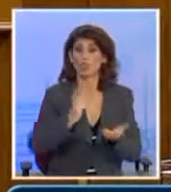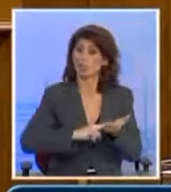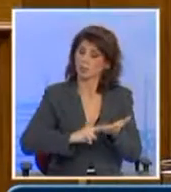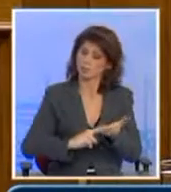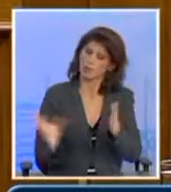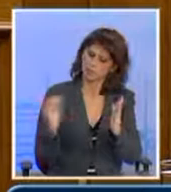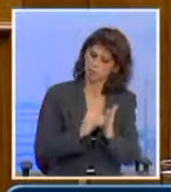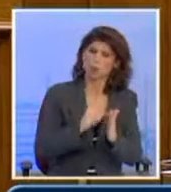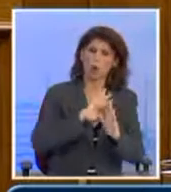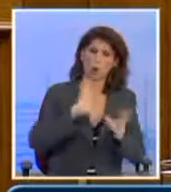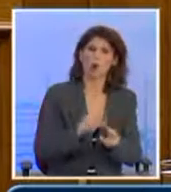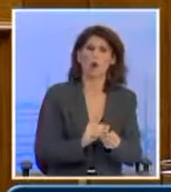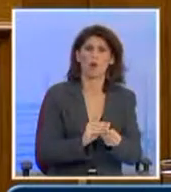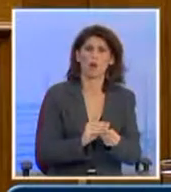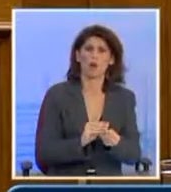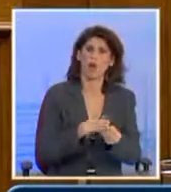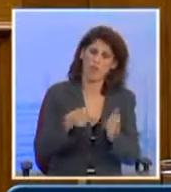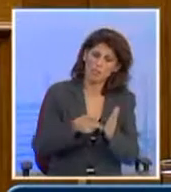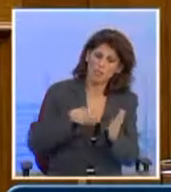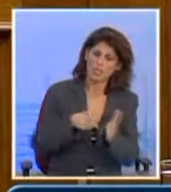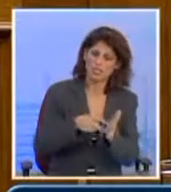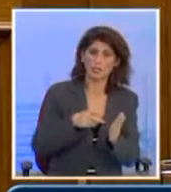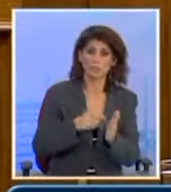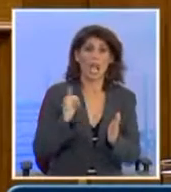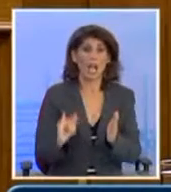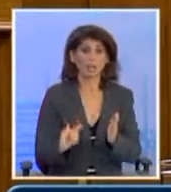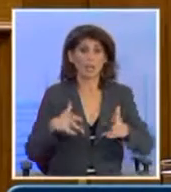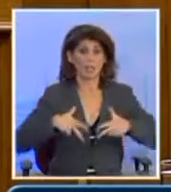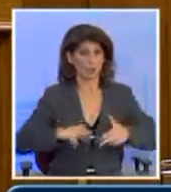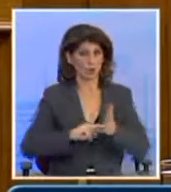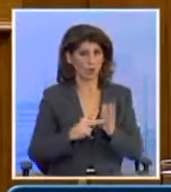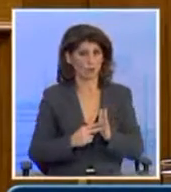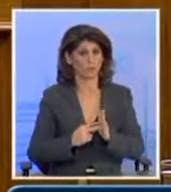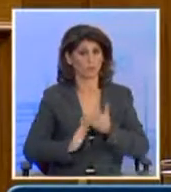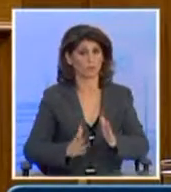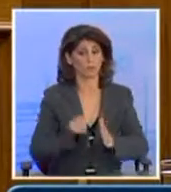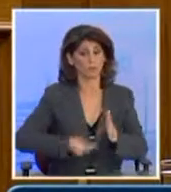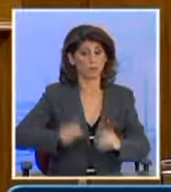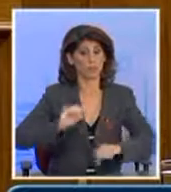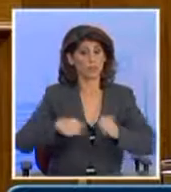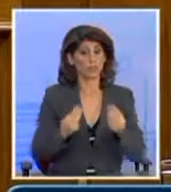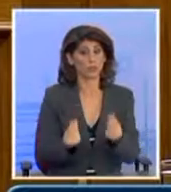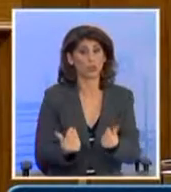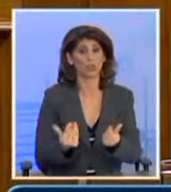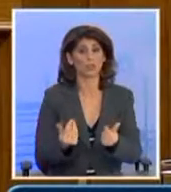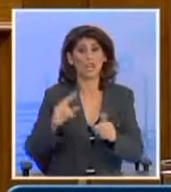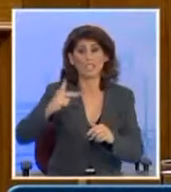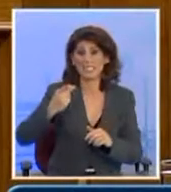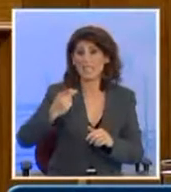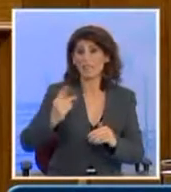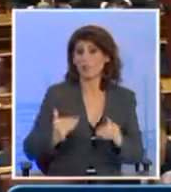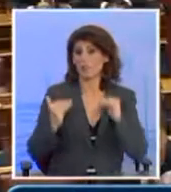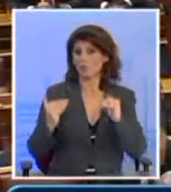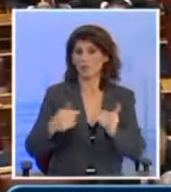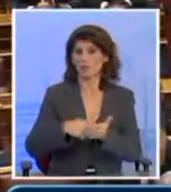ασφάλισης. Επίσης, το Υπουργείο Οικονομικών προχωρά με πολύ πιο δραστικό τρόπο στη δεύτερη φάση της φορολογικής